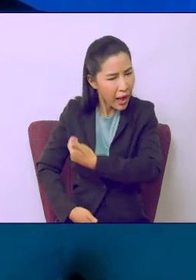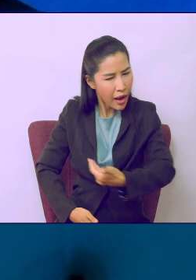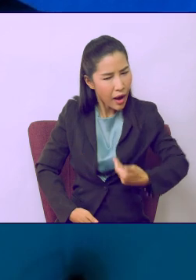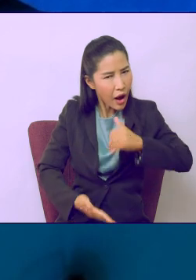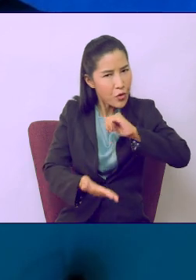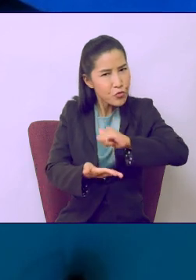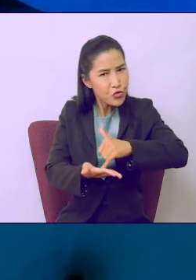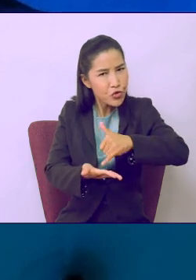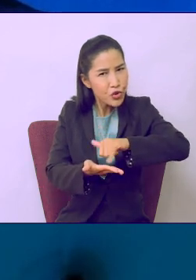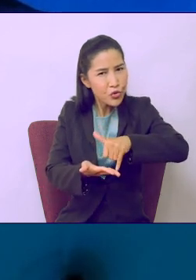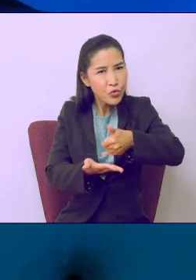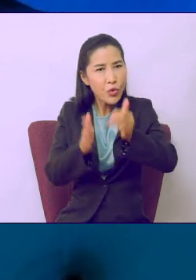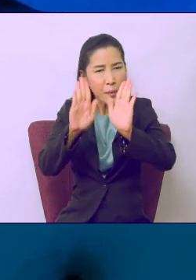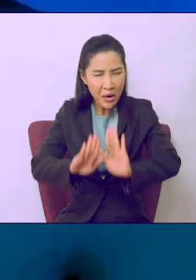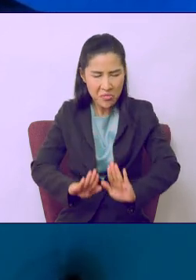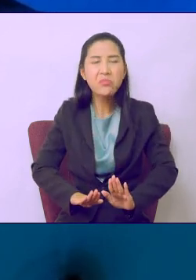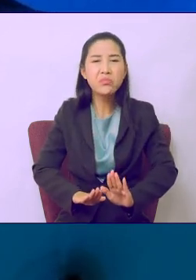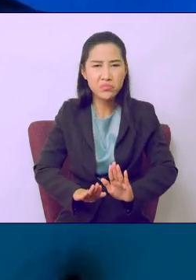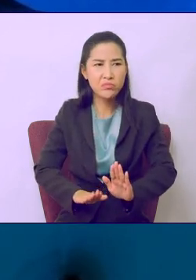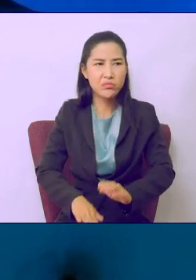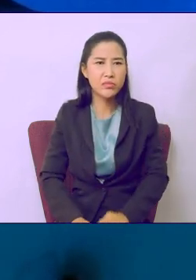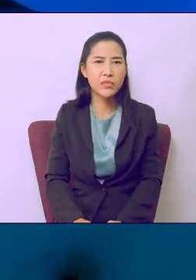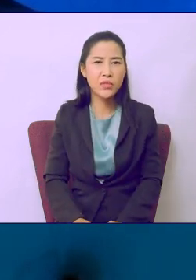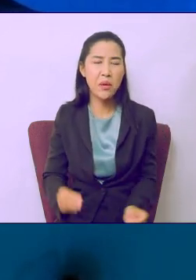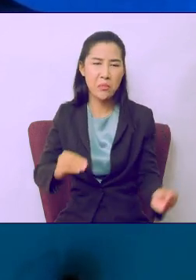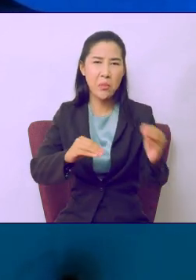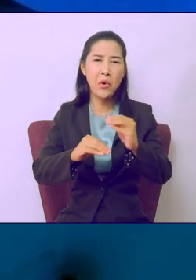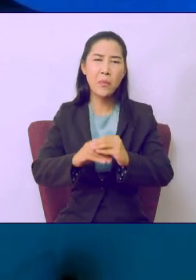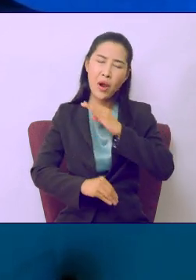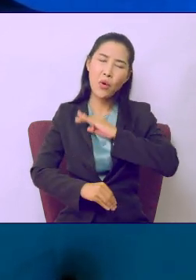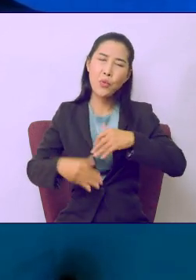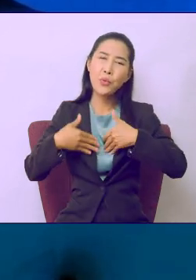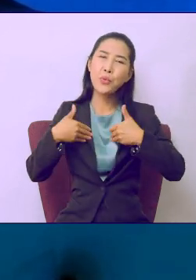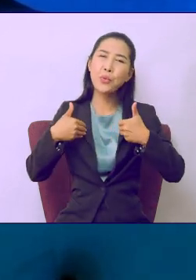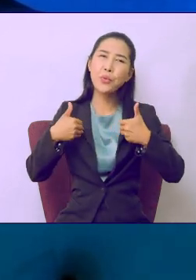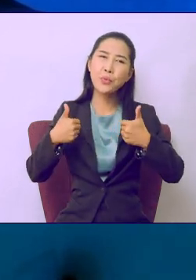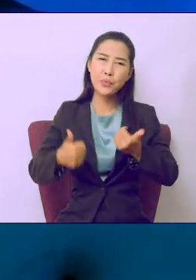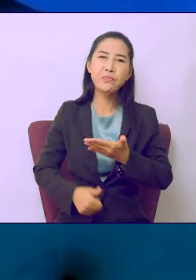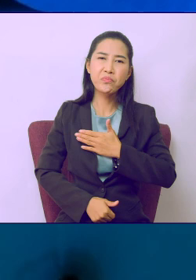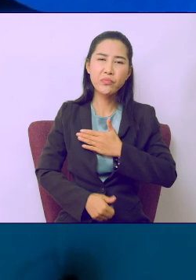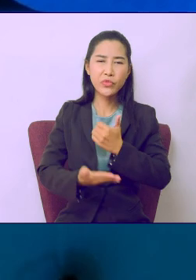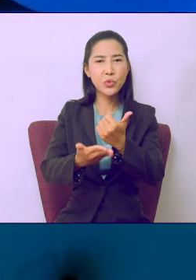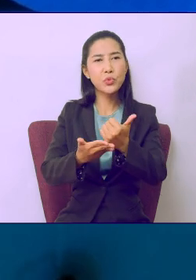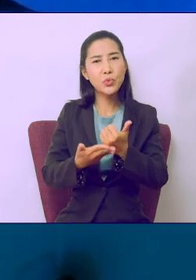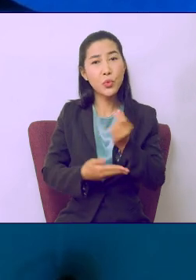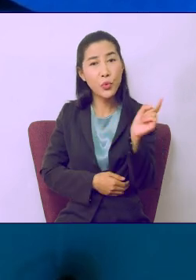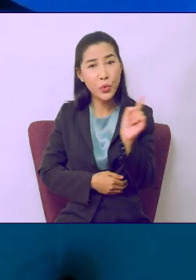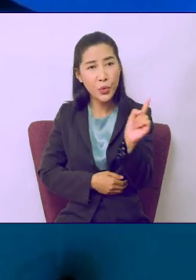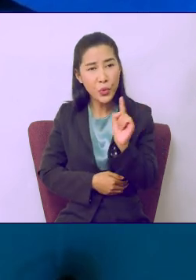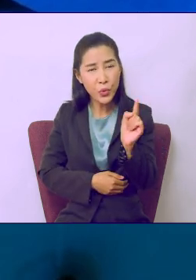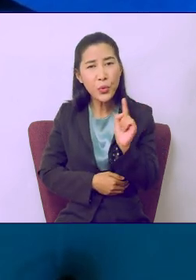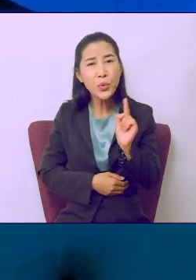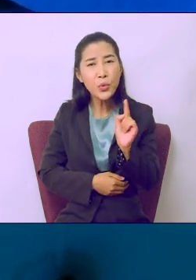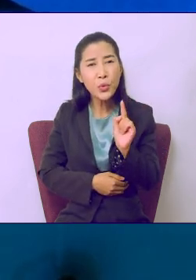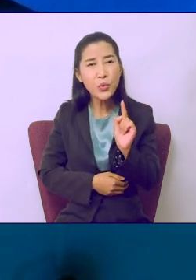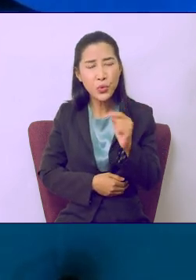ที่ที่ได้มาตอนนี้เลยคือพู้เพิ่มอิมมูนเราะนะครับแล้วก็ร่างใช่เพิ่มอิมมูนเลยครับแล้วก็ช่วยเรื่องของส้ม